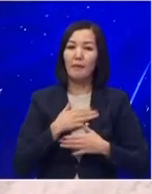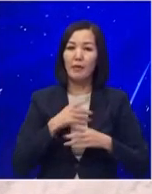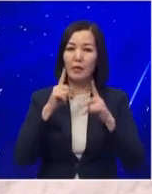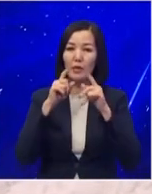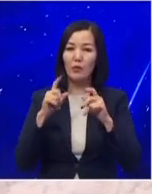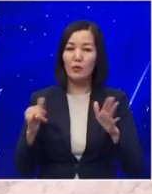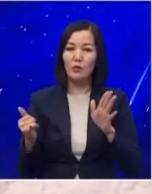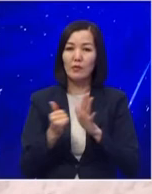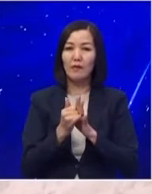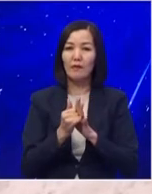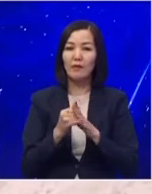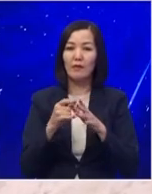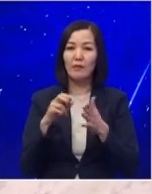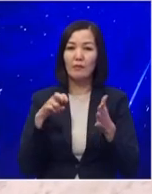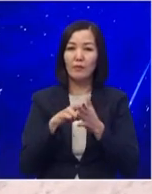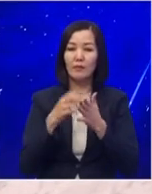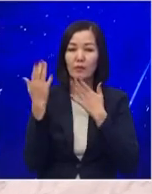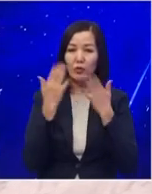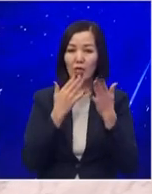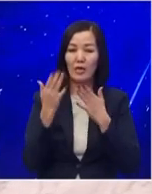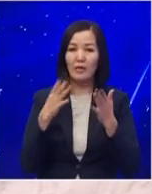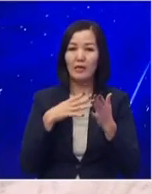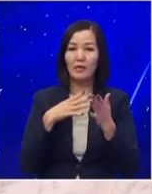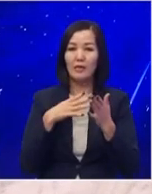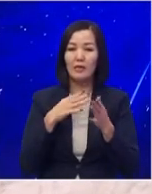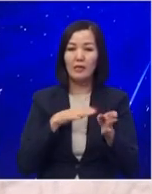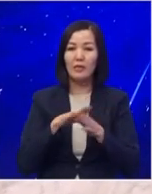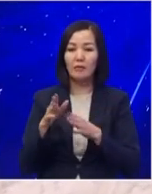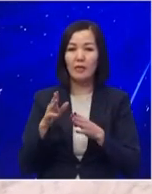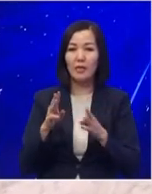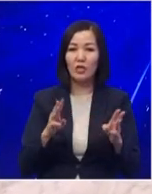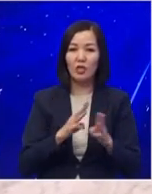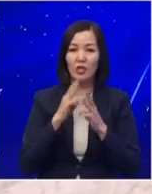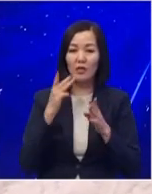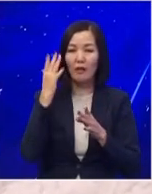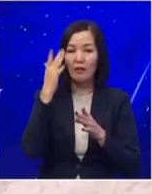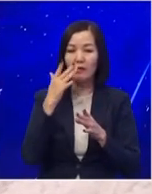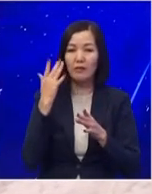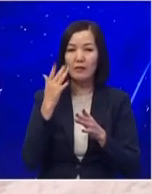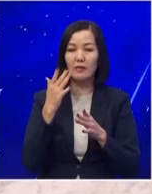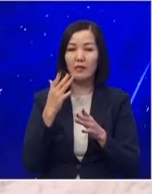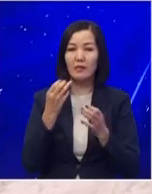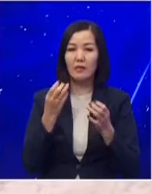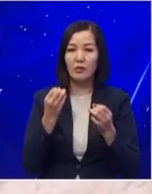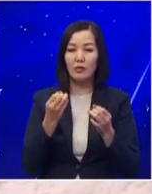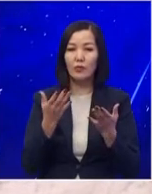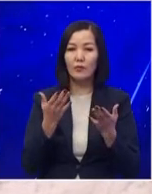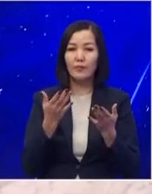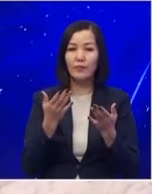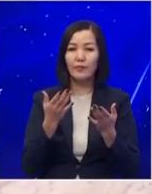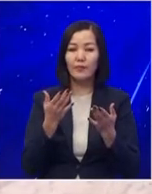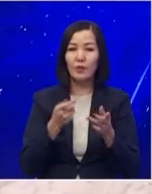люди входили читали письма и исполняли желание также не остались в стороне и